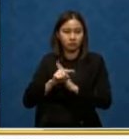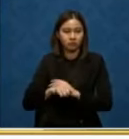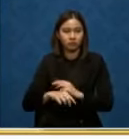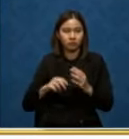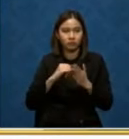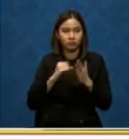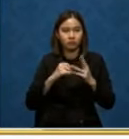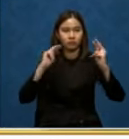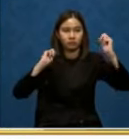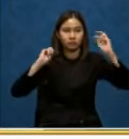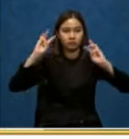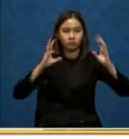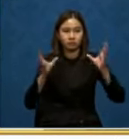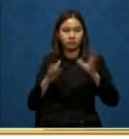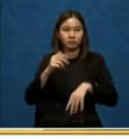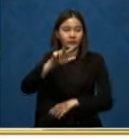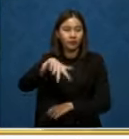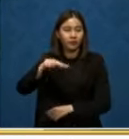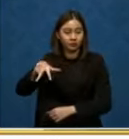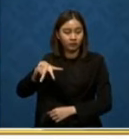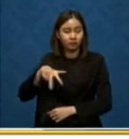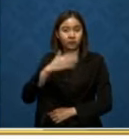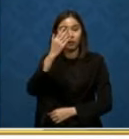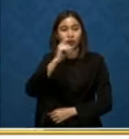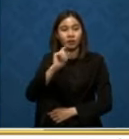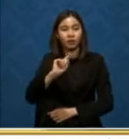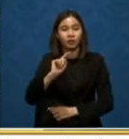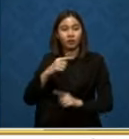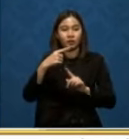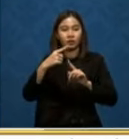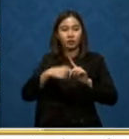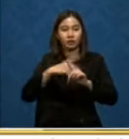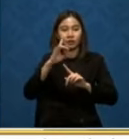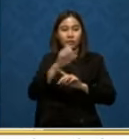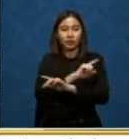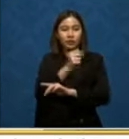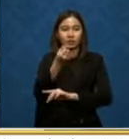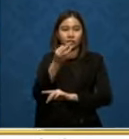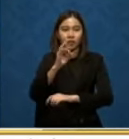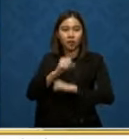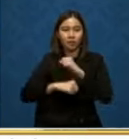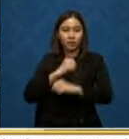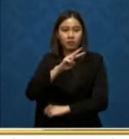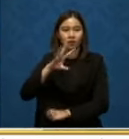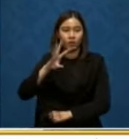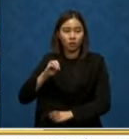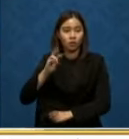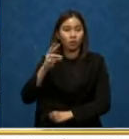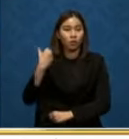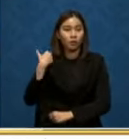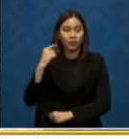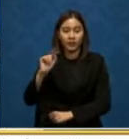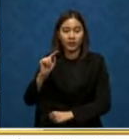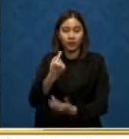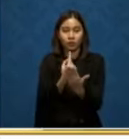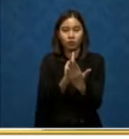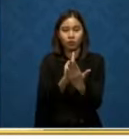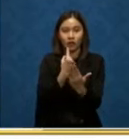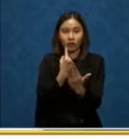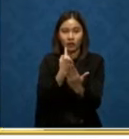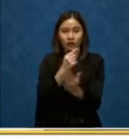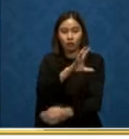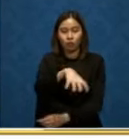เขต 2พรรคเพื่อไทยสืบเนื่องจากเมื่อวันที่ 19สิงหาคม 2566ได้มีตัวแทนจาก